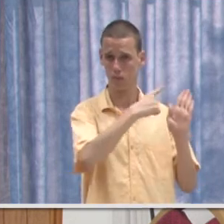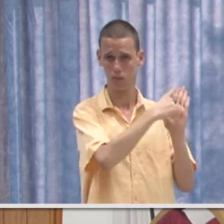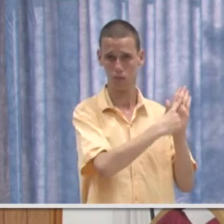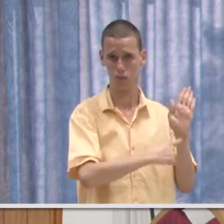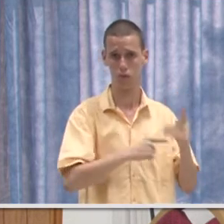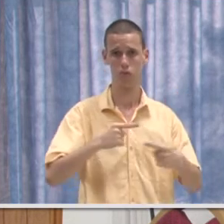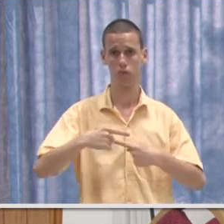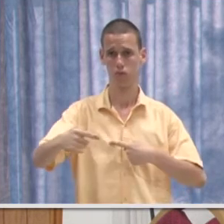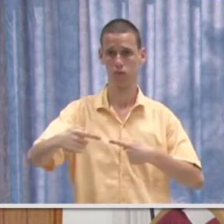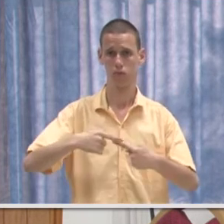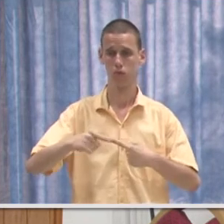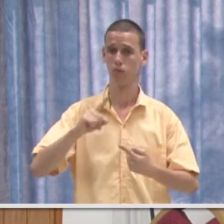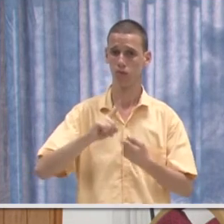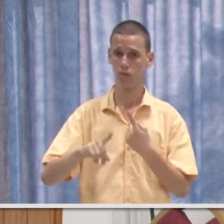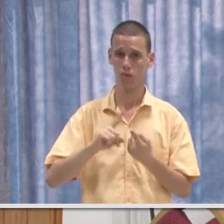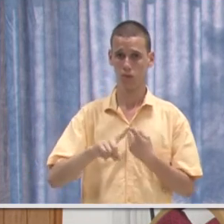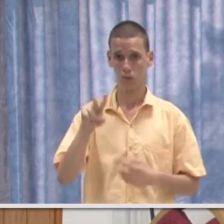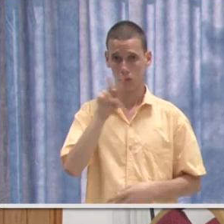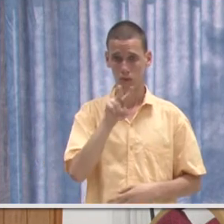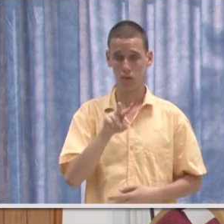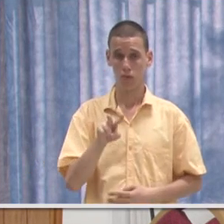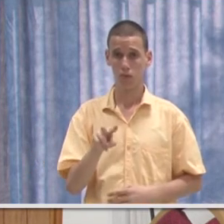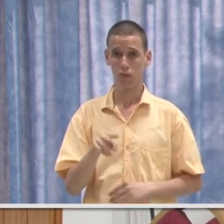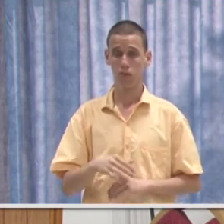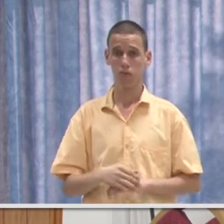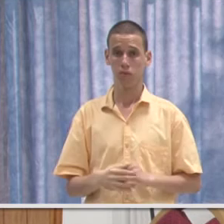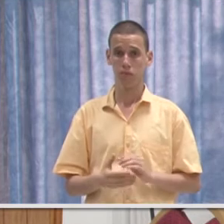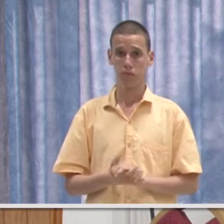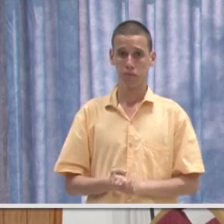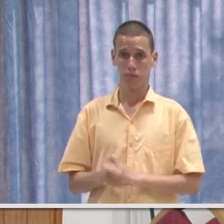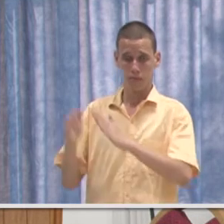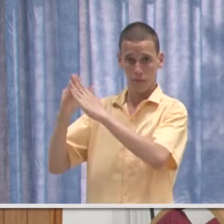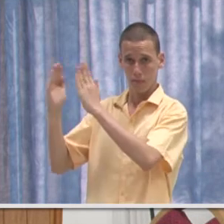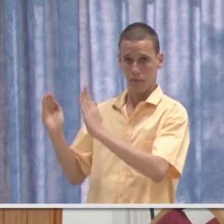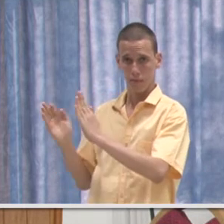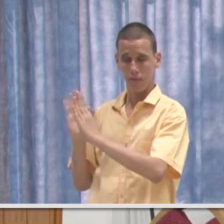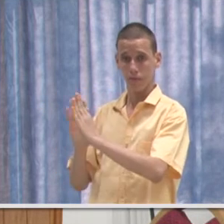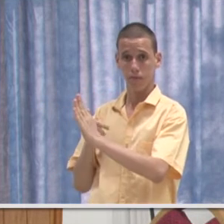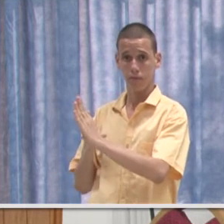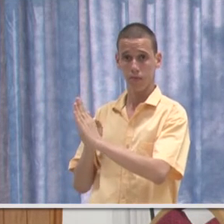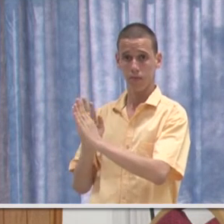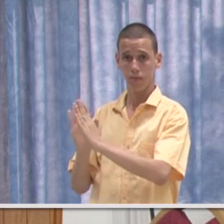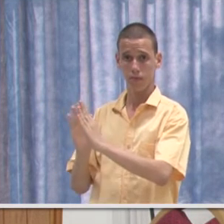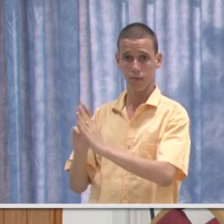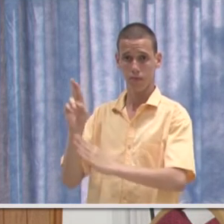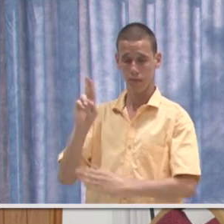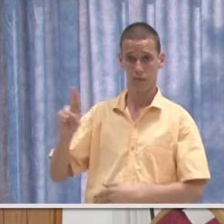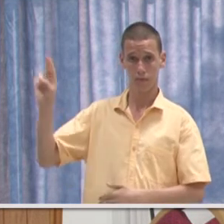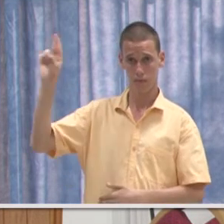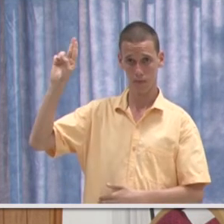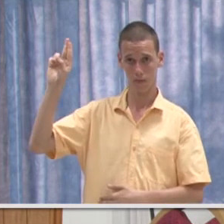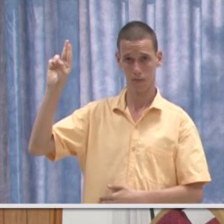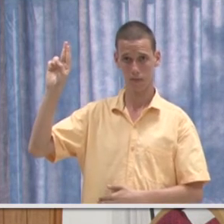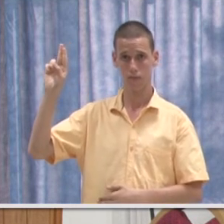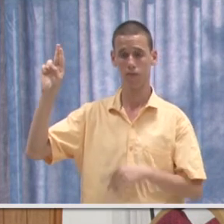Et nous avons choisi Ark Royal, je connais, si vous connaissez ce building, qui est opposé à l'université. Pas encore fini, encore